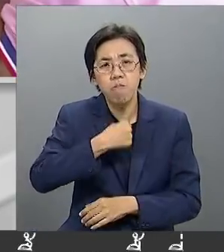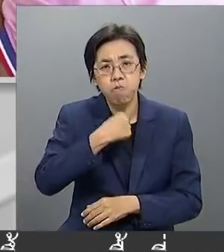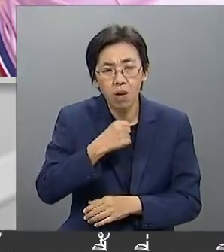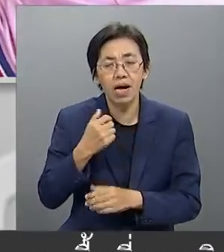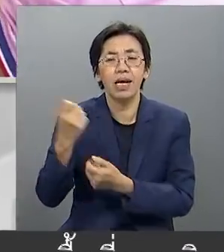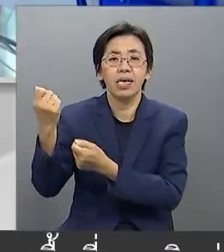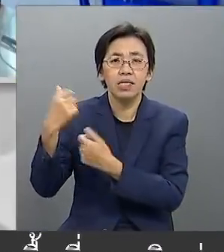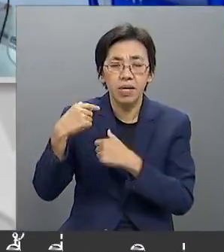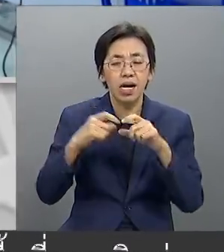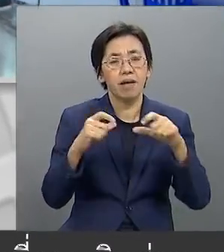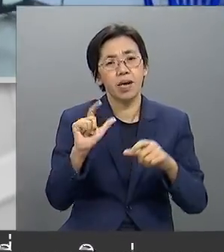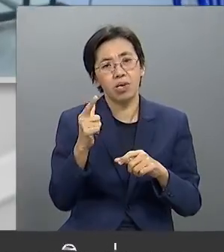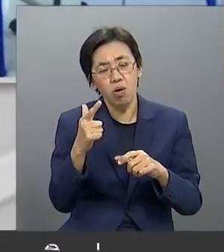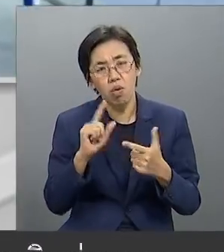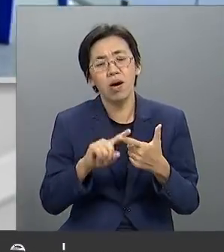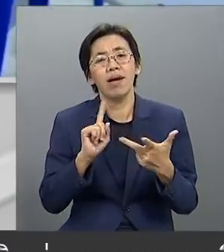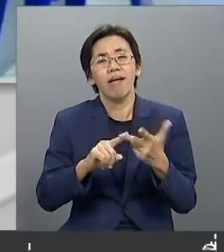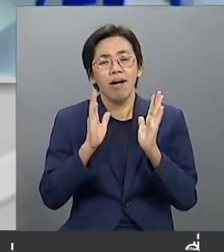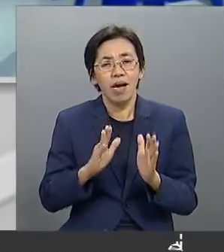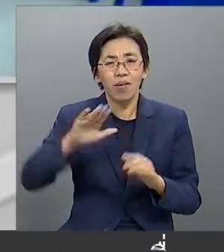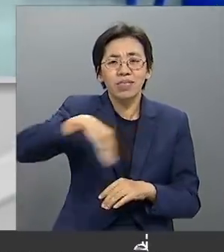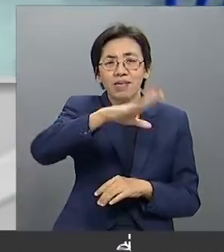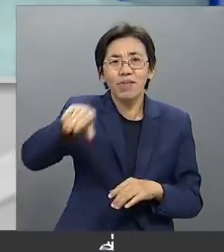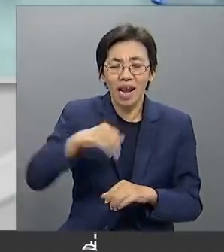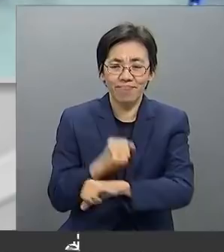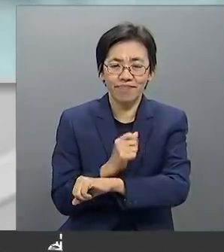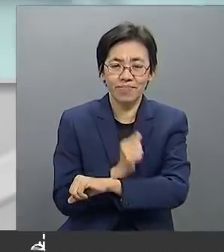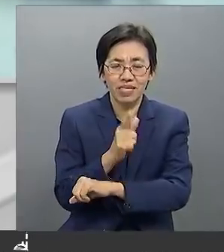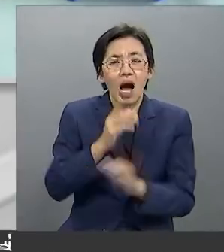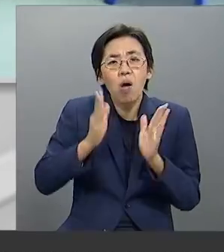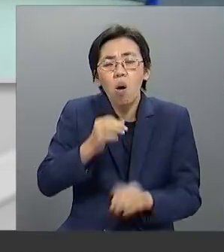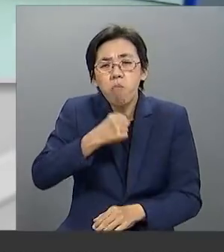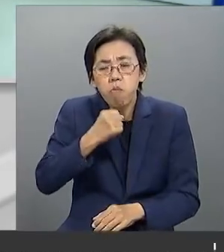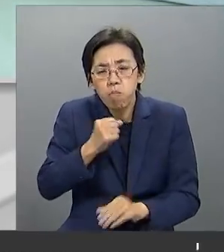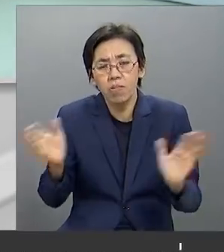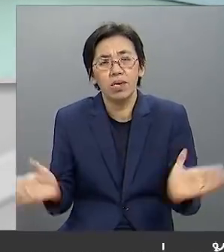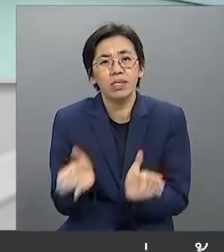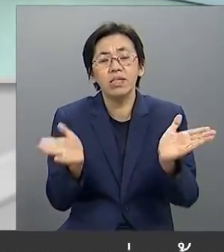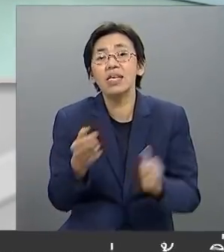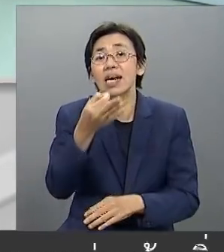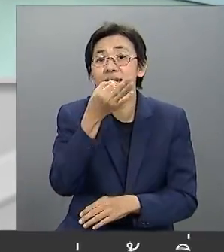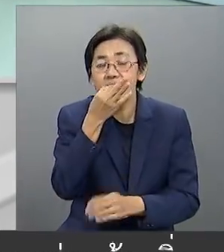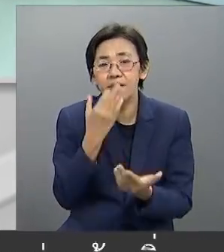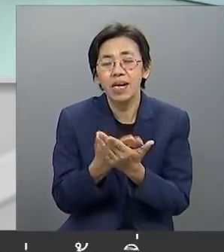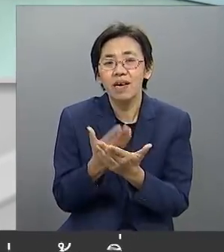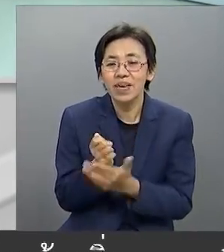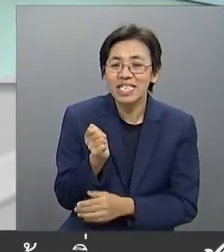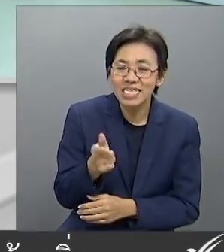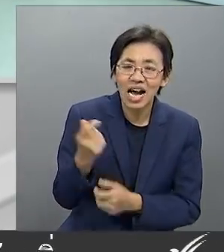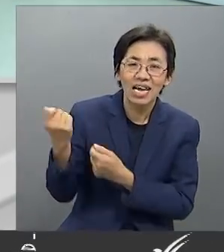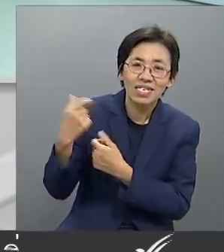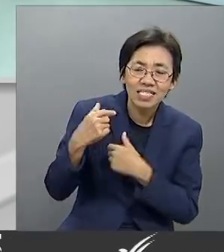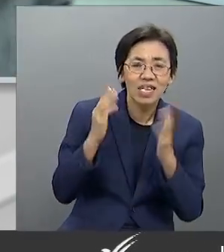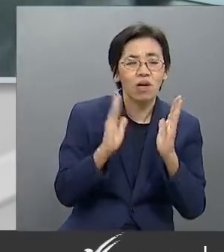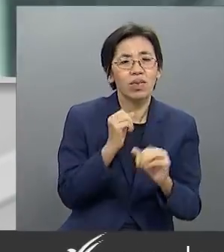ทองจูงใจให้ผู้ประกอบการนะมาจ้างงานผู้สูงอายุส่งเสริมอาชีพมีเบี้ยยังชีพบำเหน็จวันนั้นข้าราชการกอง